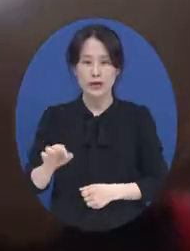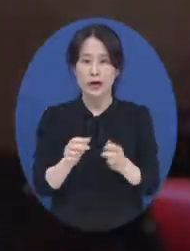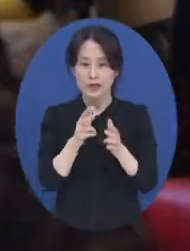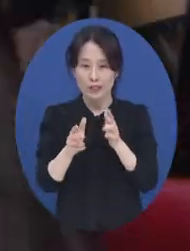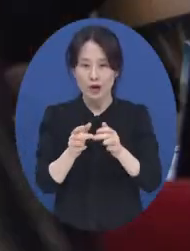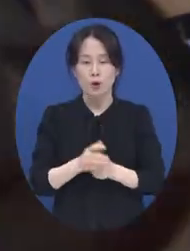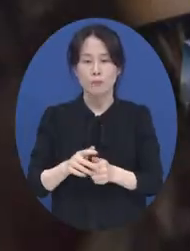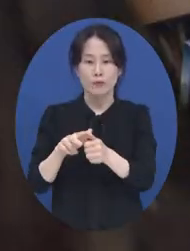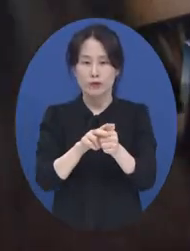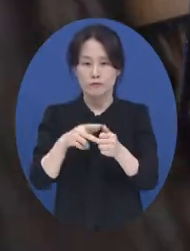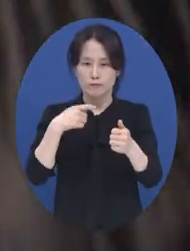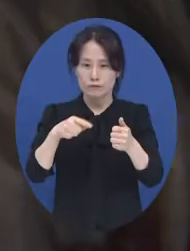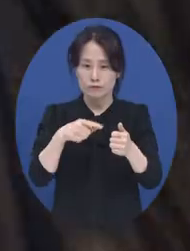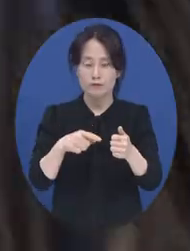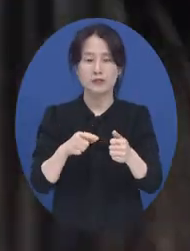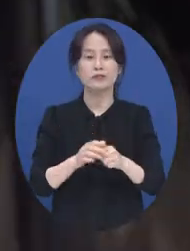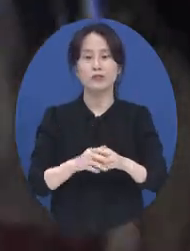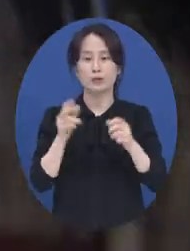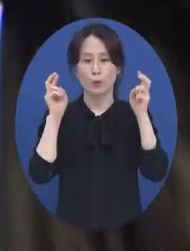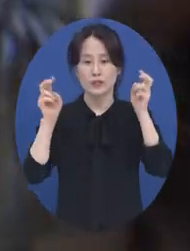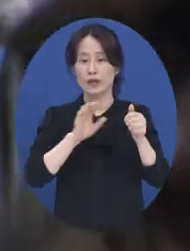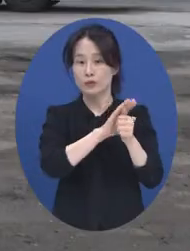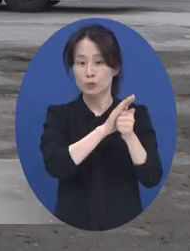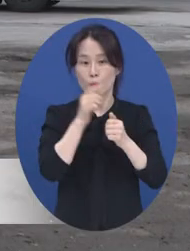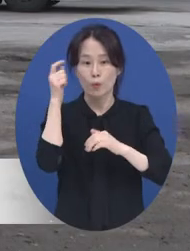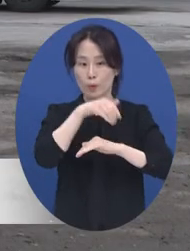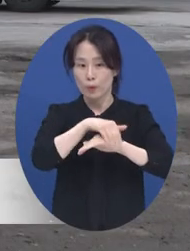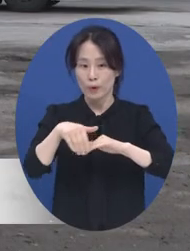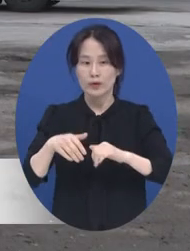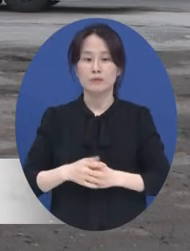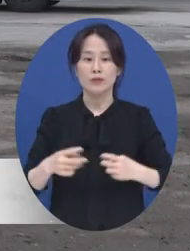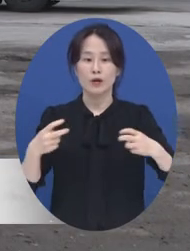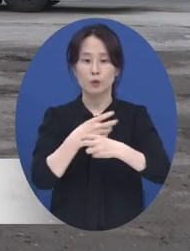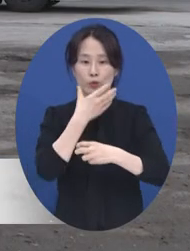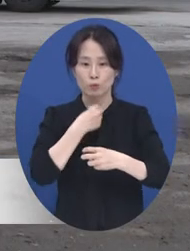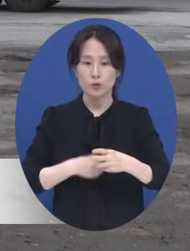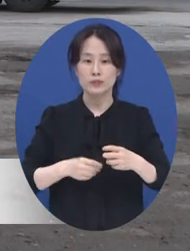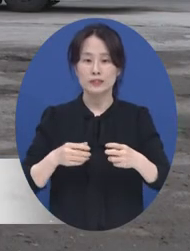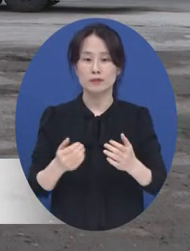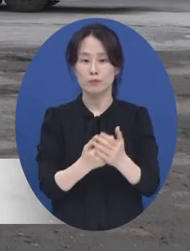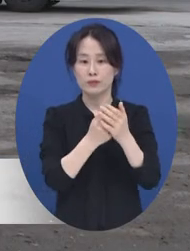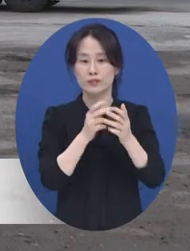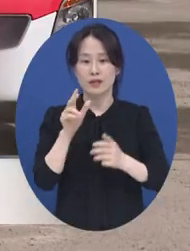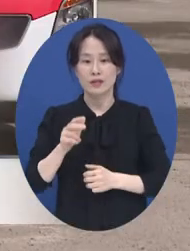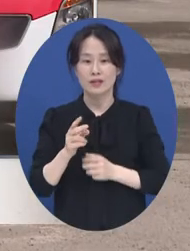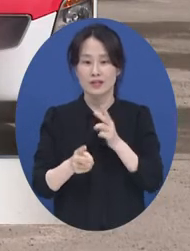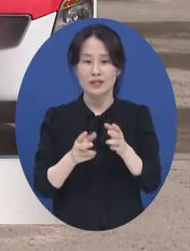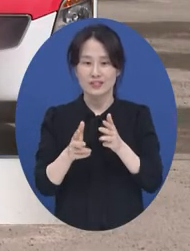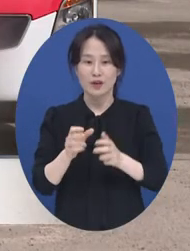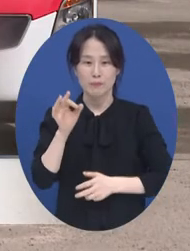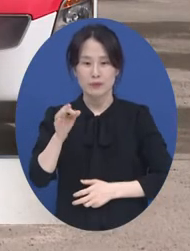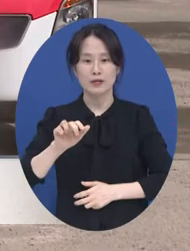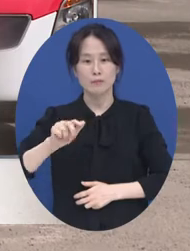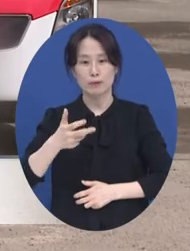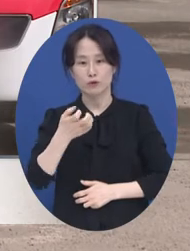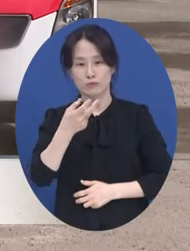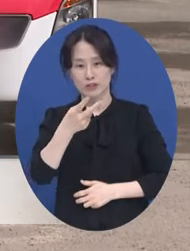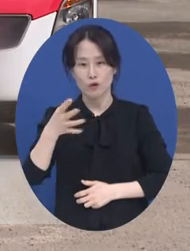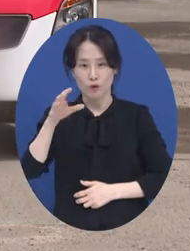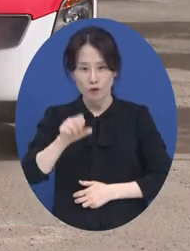지원, 콘텐츠 창업기업 지원 펀드 등입니다. 도민 교통복지 증진을 위한 사업비 897억 원이